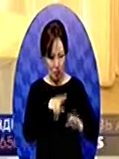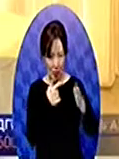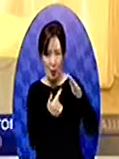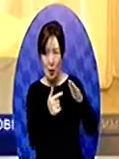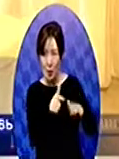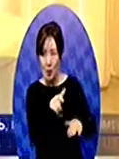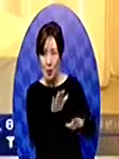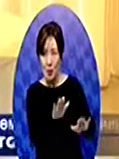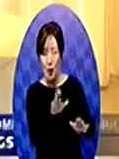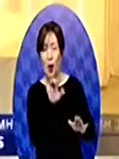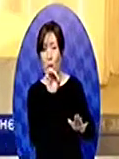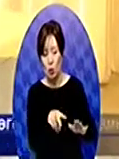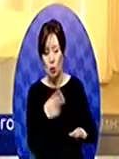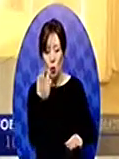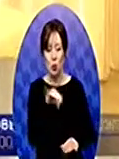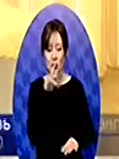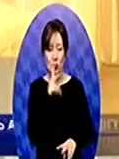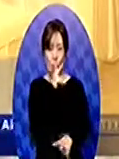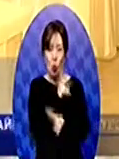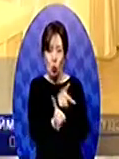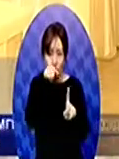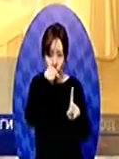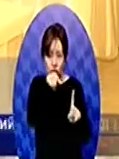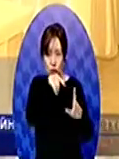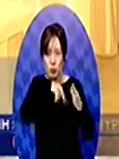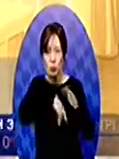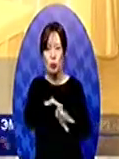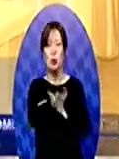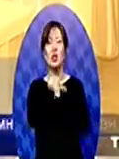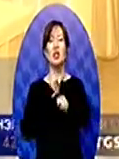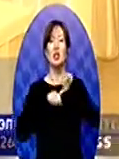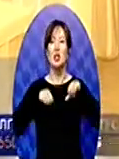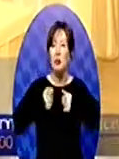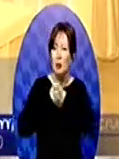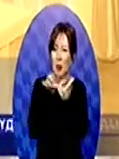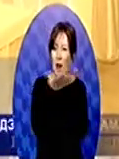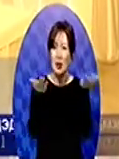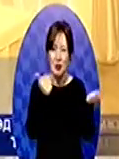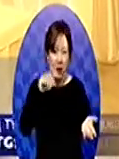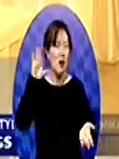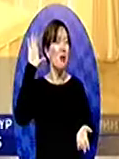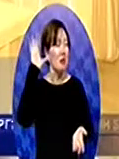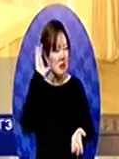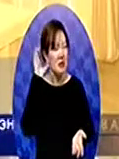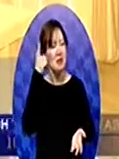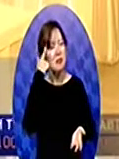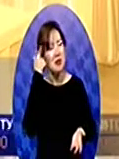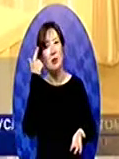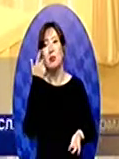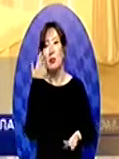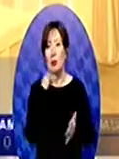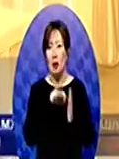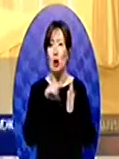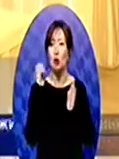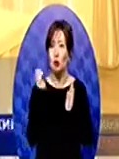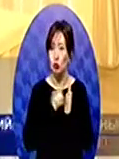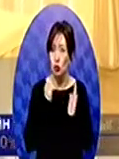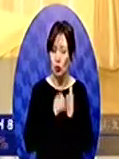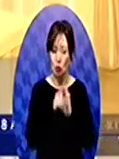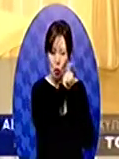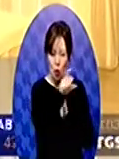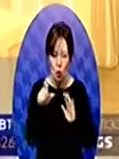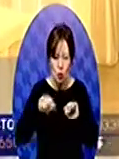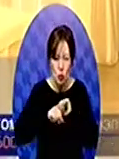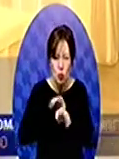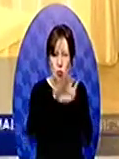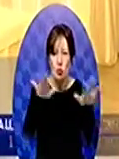үндсэн хуулийг энэ ард хүн их сайн мэдж авч явах хэрэгтэй юм. Хэрэгсэн бүх хүнд л одоо энэ нэг ойлгуулж